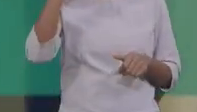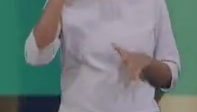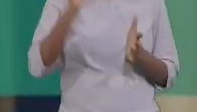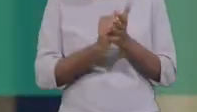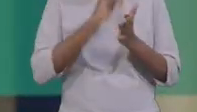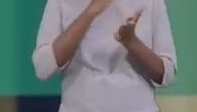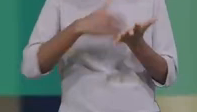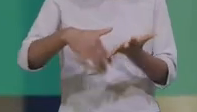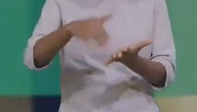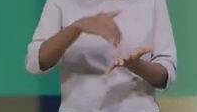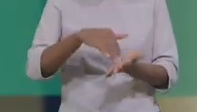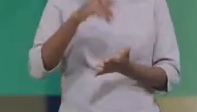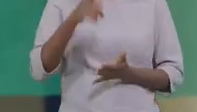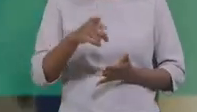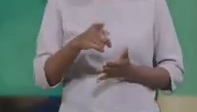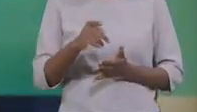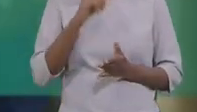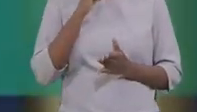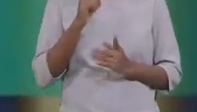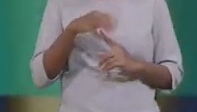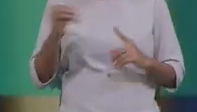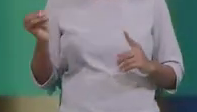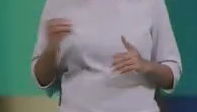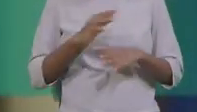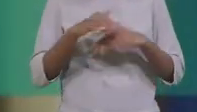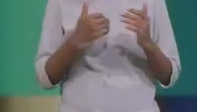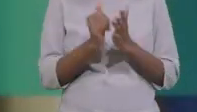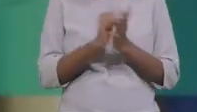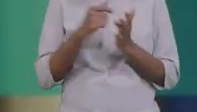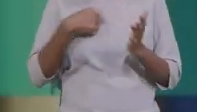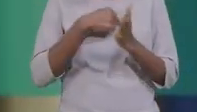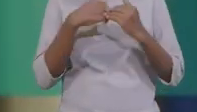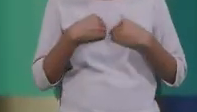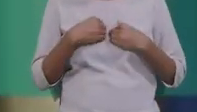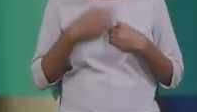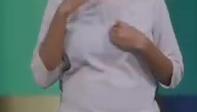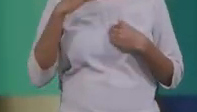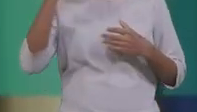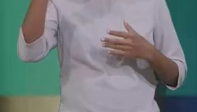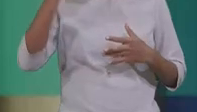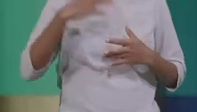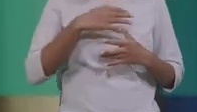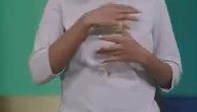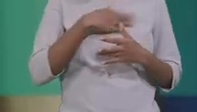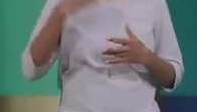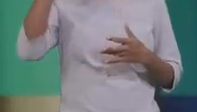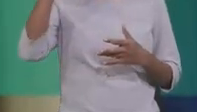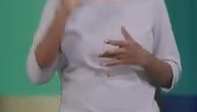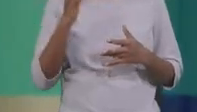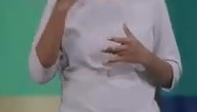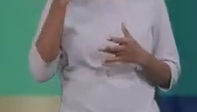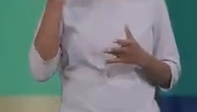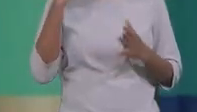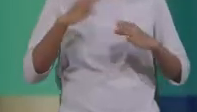Je dis à chacun de vous de n'avoir pas de lui-même, sans exception. Tout ce que nous avons de la grâce et de la